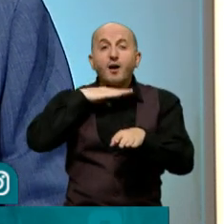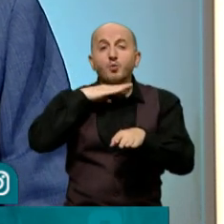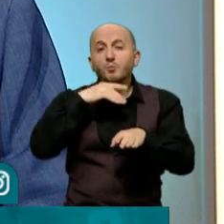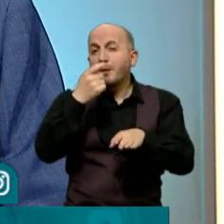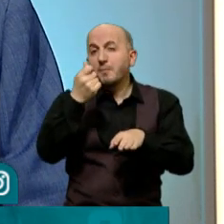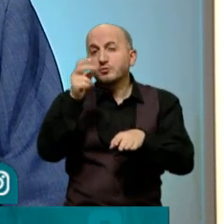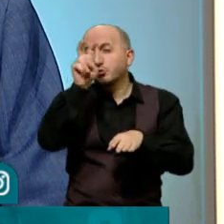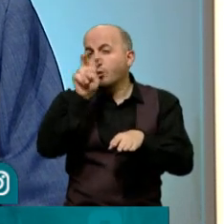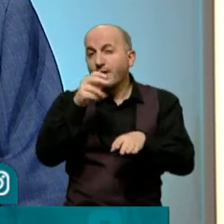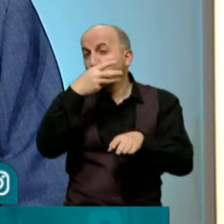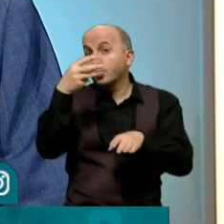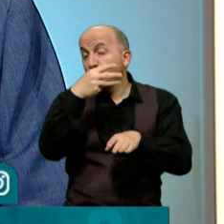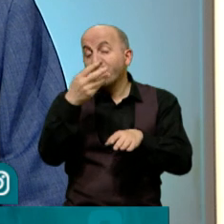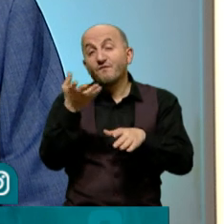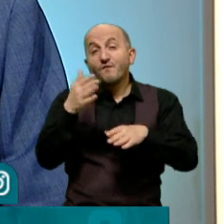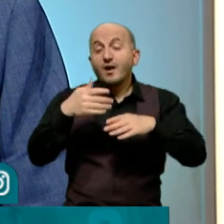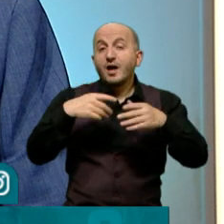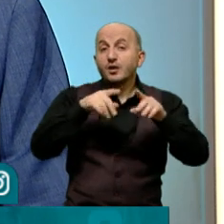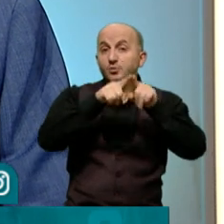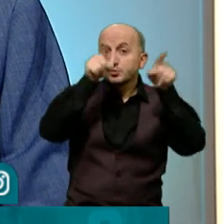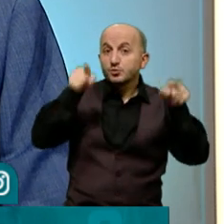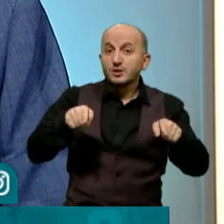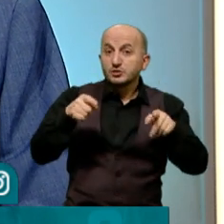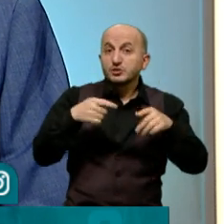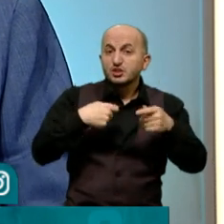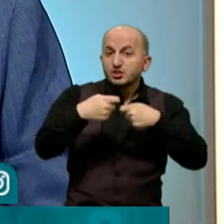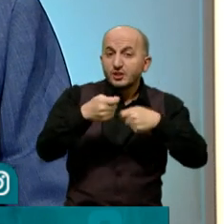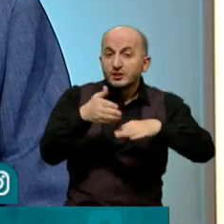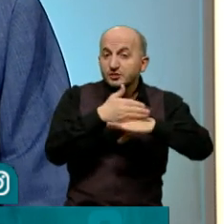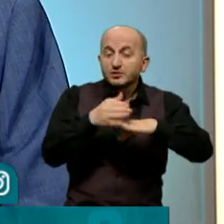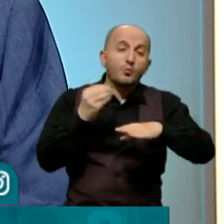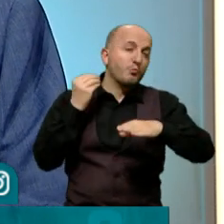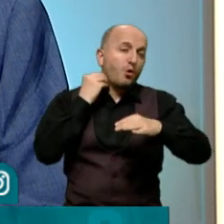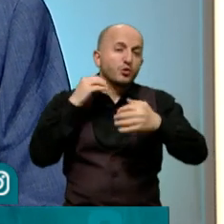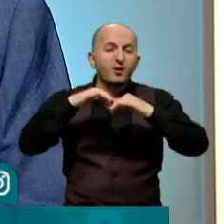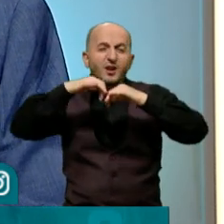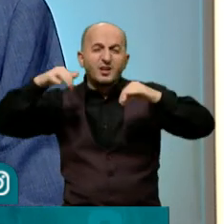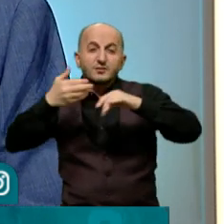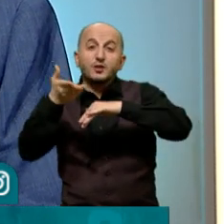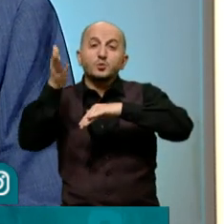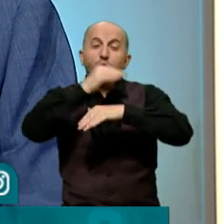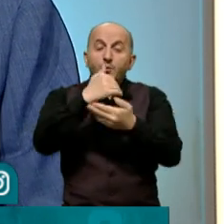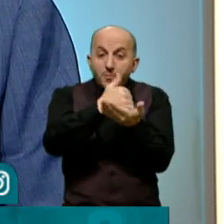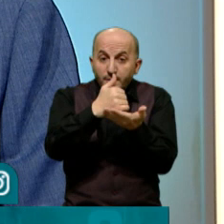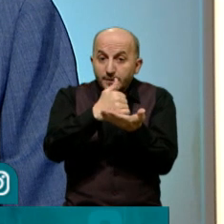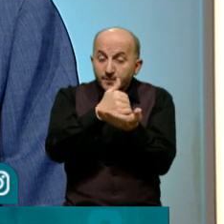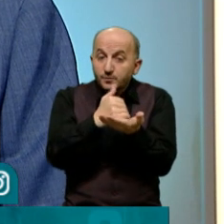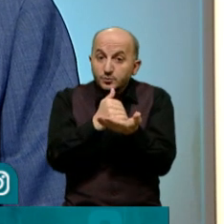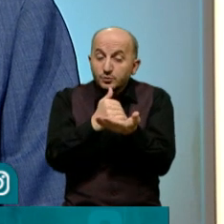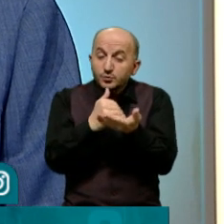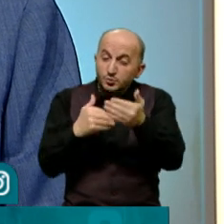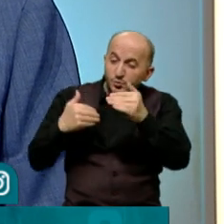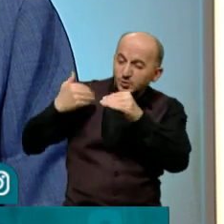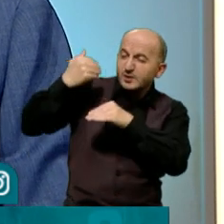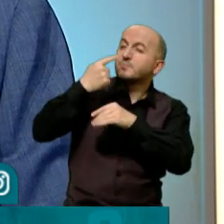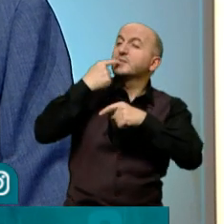veya dükkanında ticaret eşyası varsa borçlarını çıktıktan sonra bu kadar bir birikimin üzerinden de bir